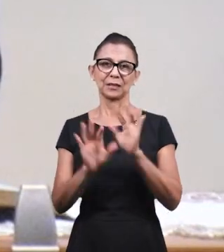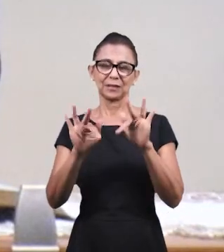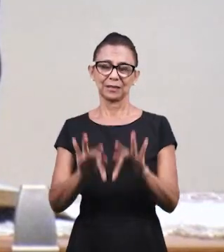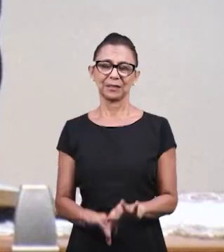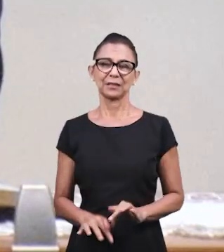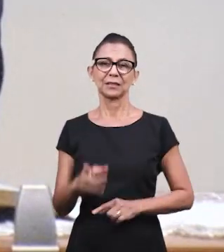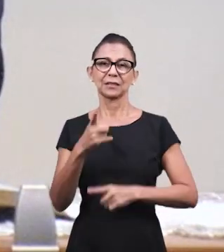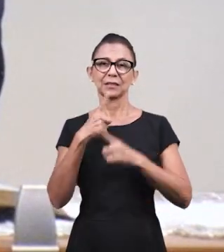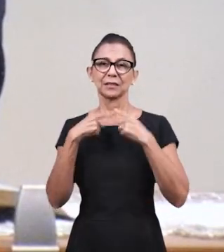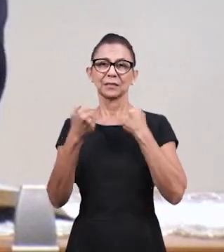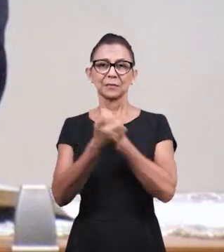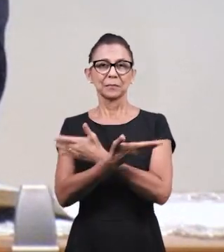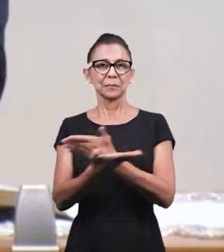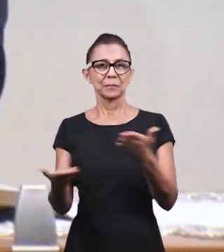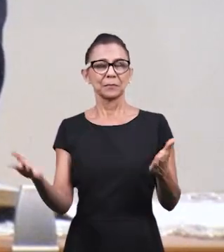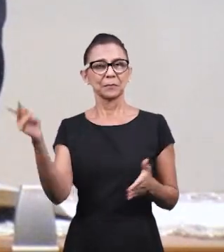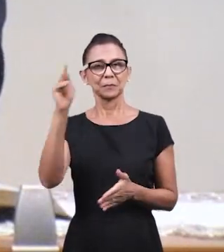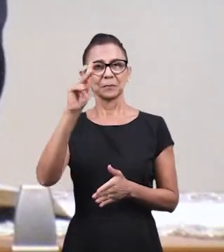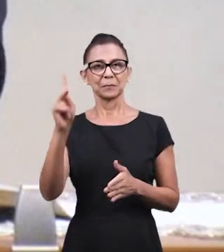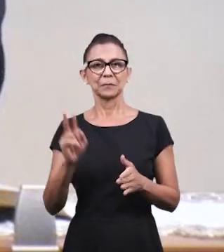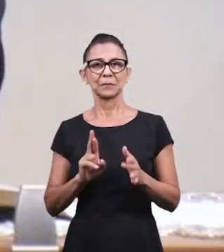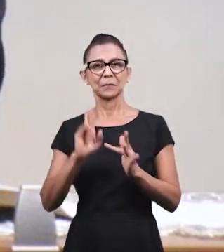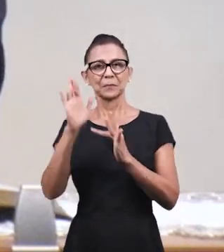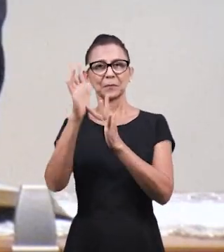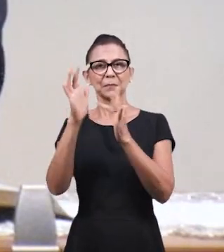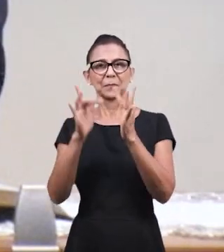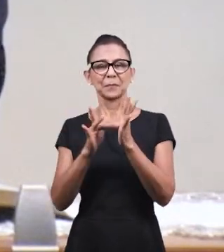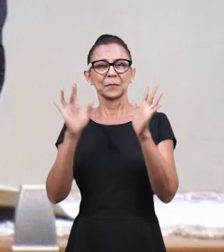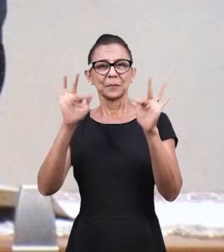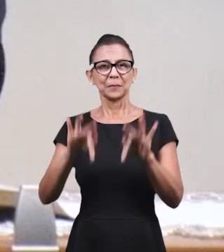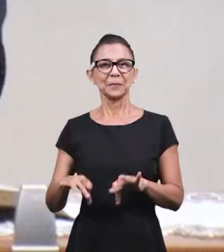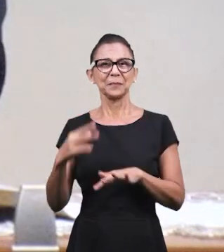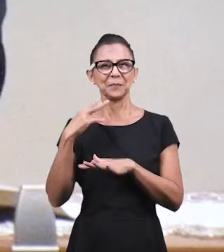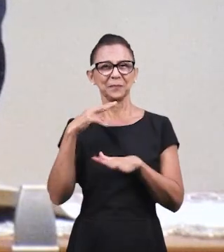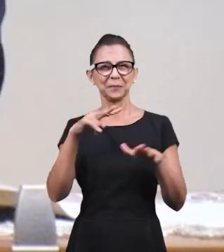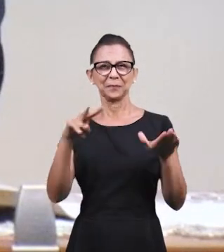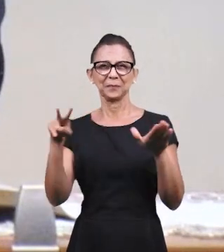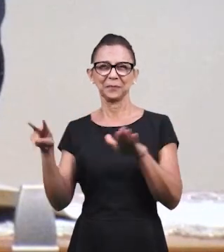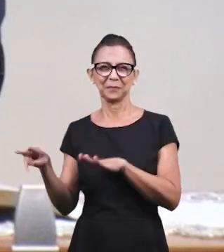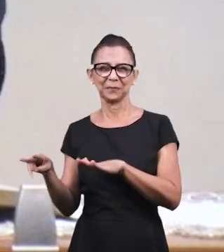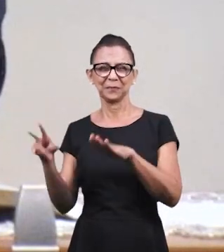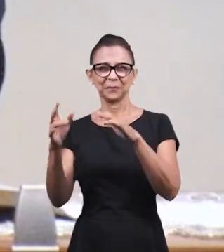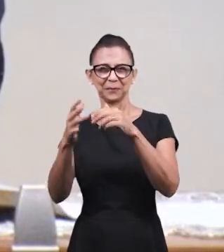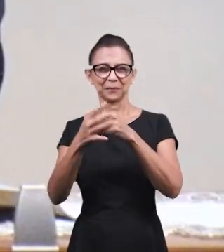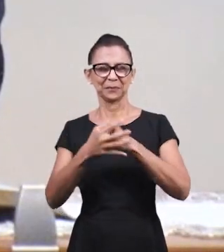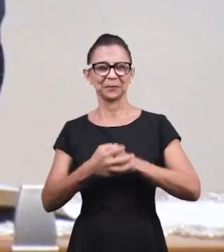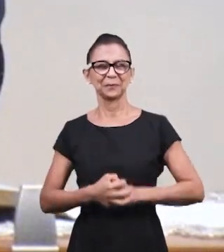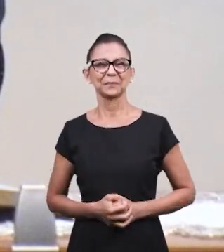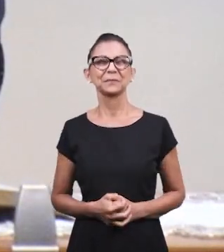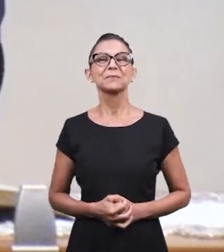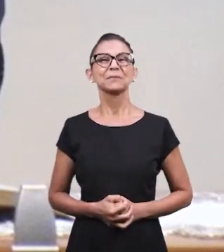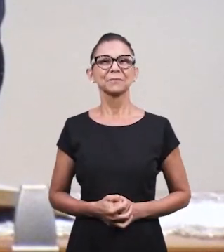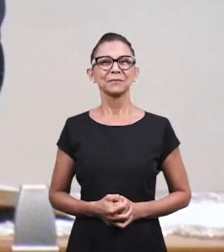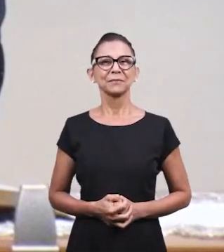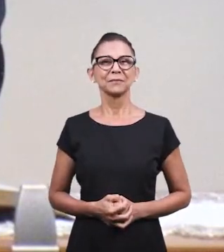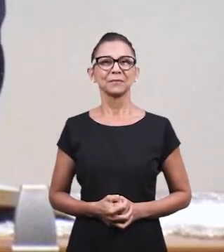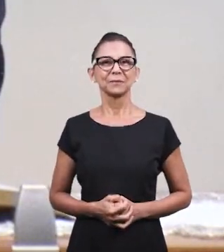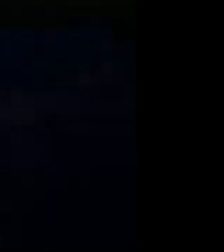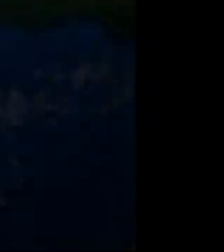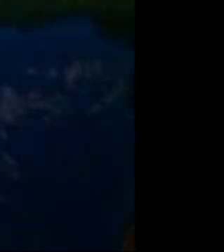со всеми вами мы желаем благословенного благослови их выходных мир господа иисуса и